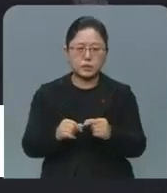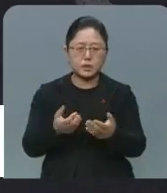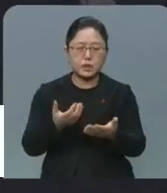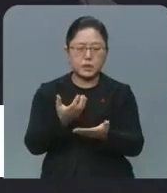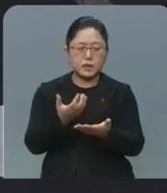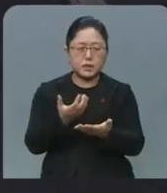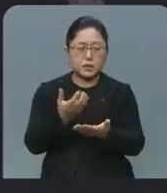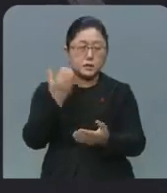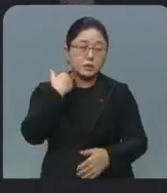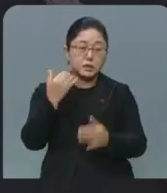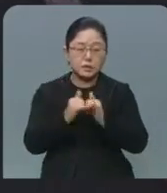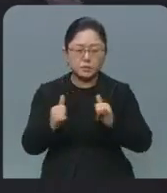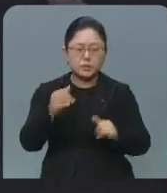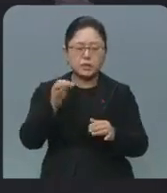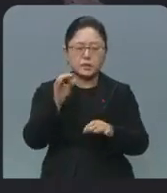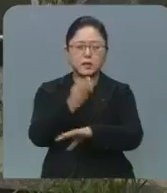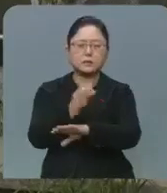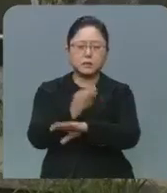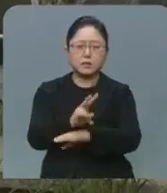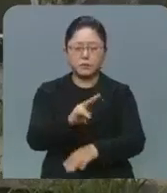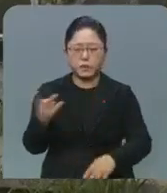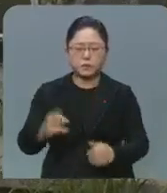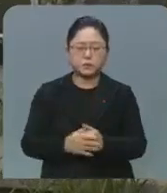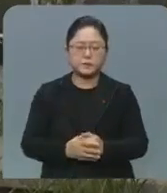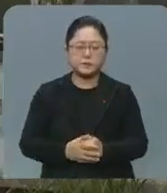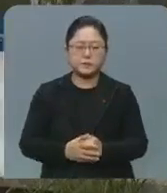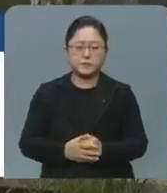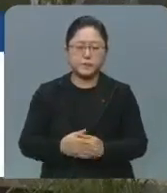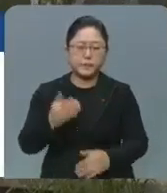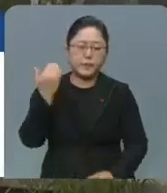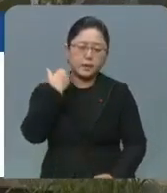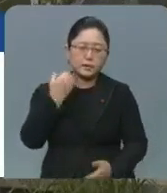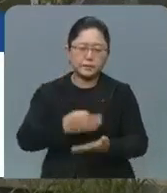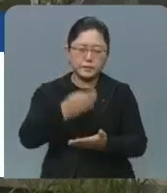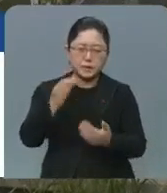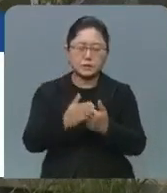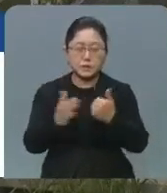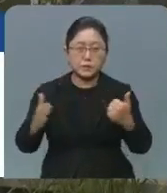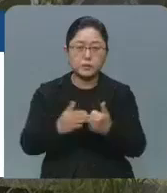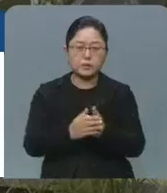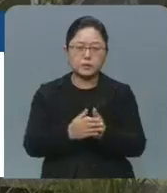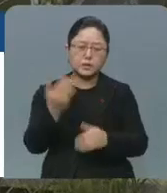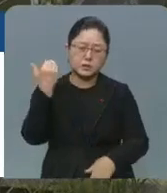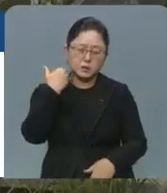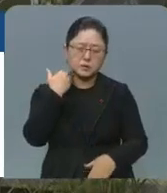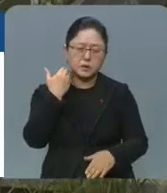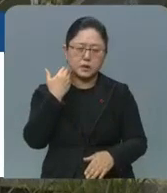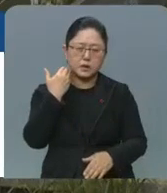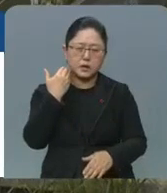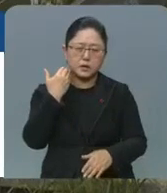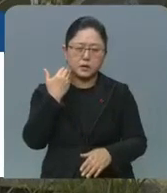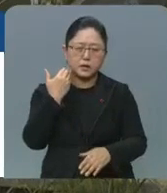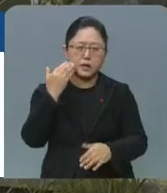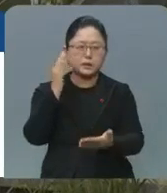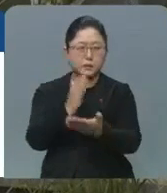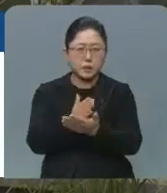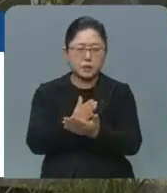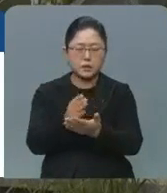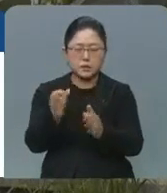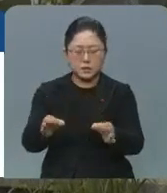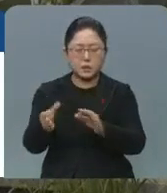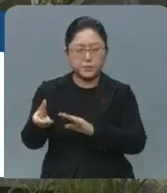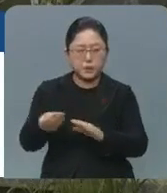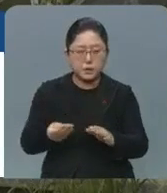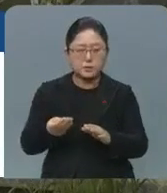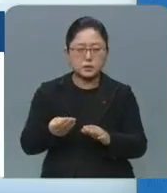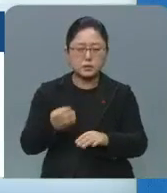아예 매매로 돌아섰기 때문입니다. 전세금이 좀 비싸니까 아무래도 이제 전세로 가는 게 그냥 대출